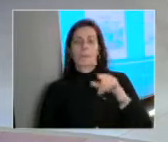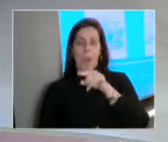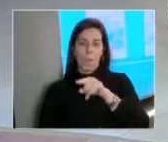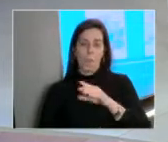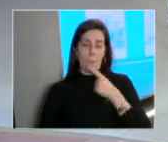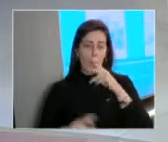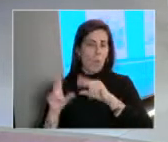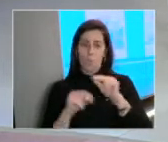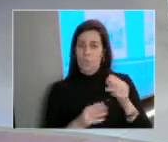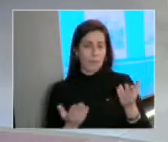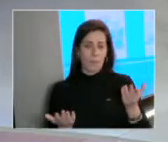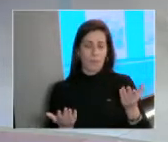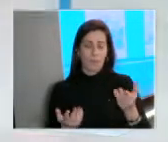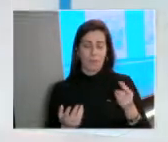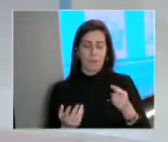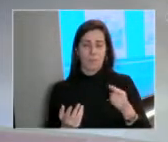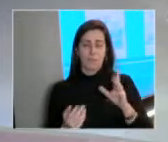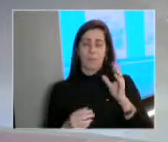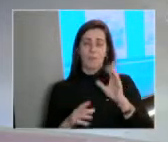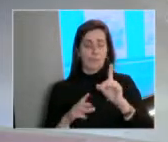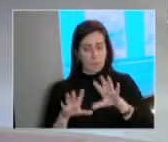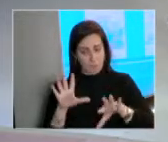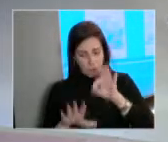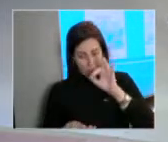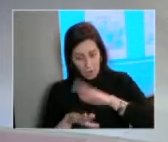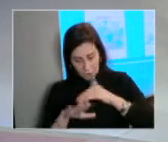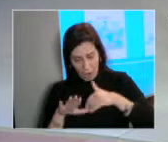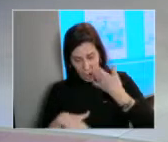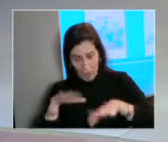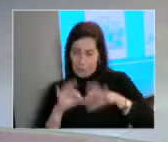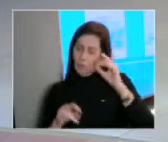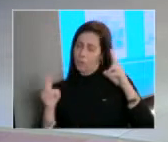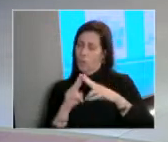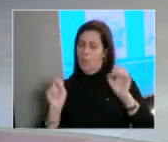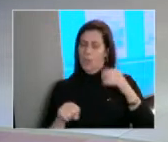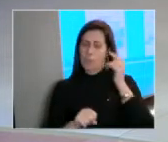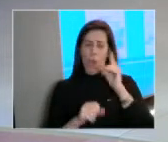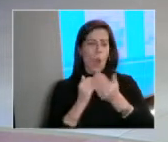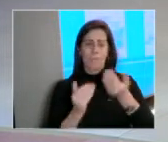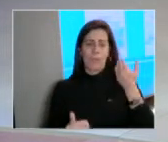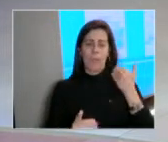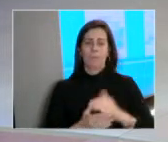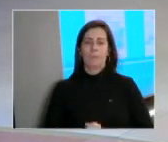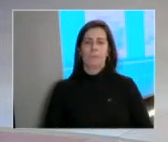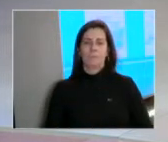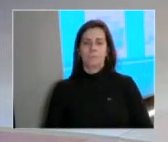בכיוון הזה אומר בעצם, עסקה תעשה, יבחר מי שיבחר, רק עם ראש הממשלה הבא. טוב,